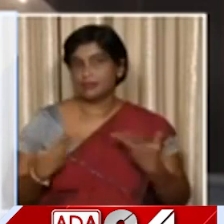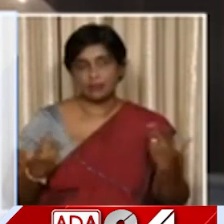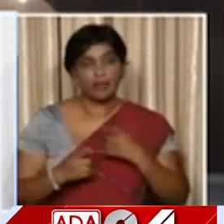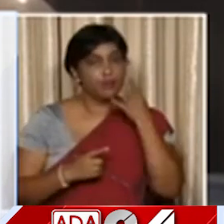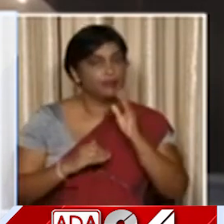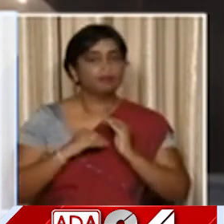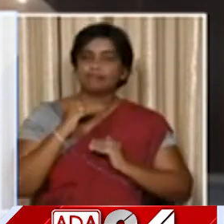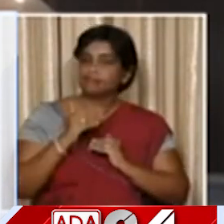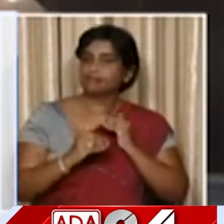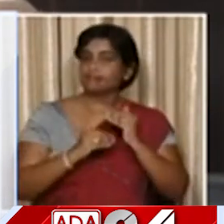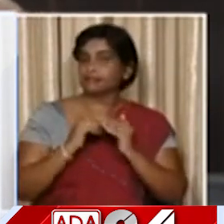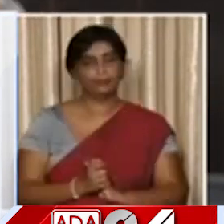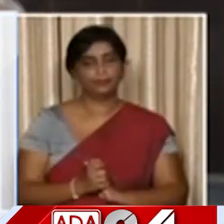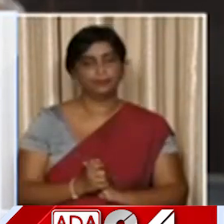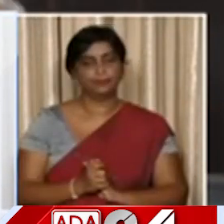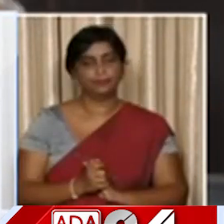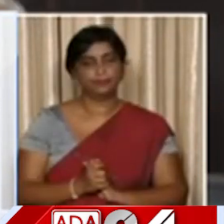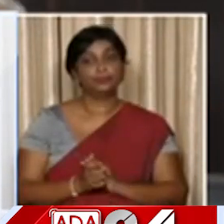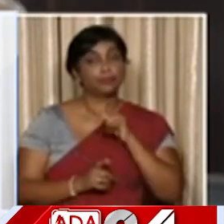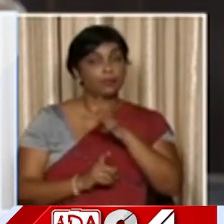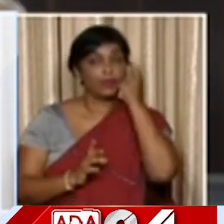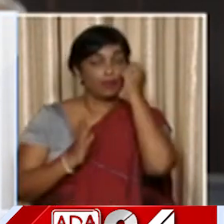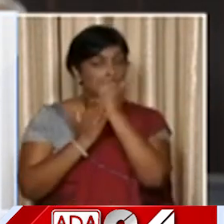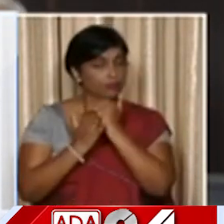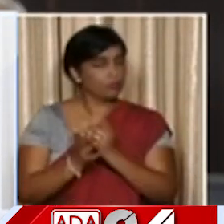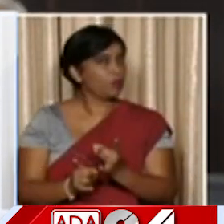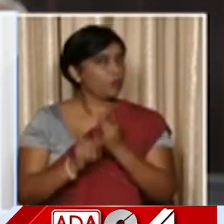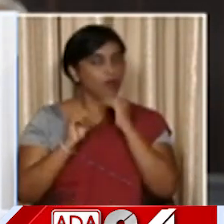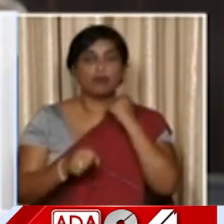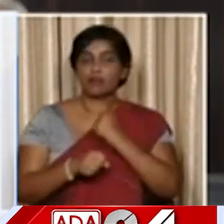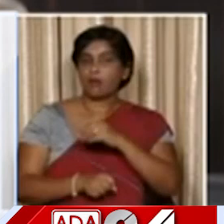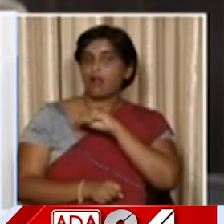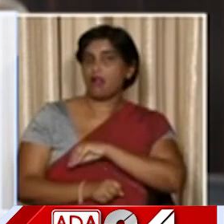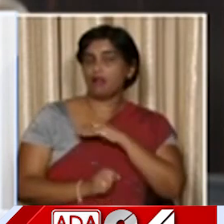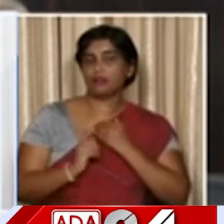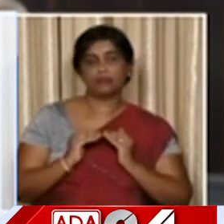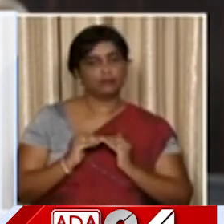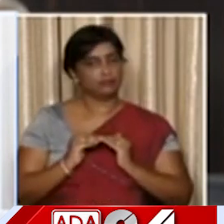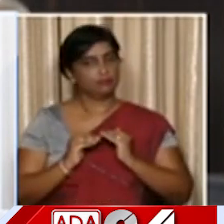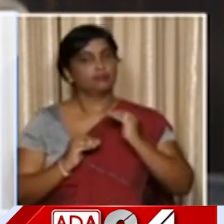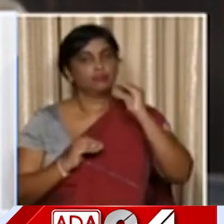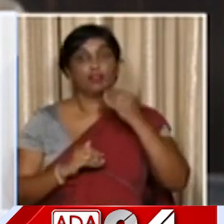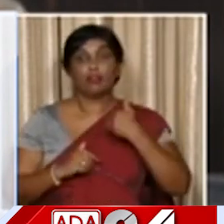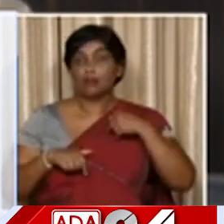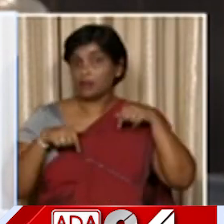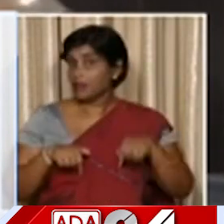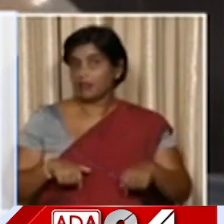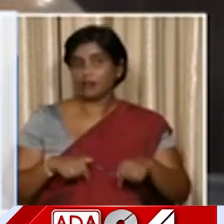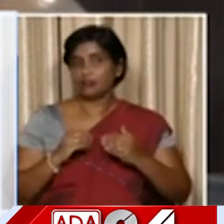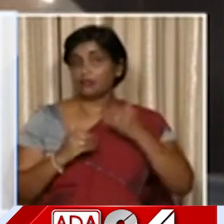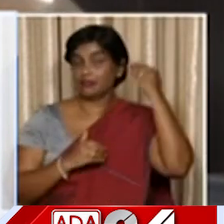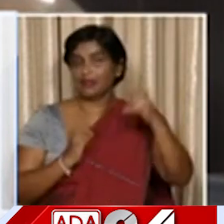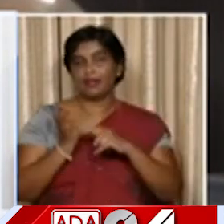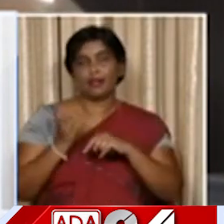ඒවා ක්‍රමානුකූලව ක්‍රියාත්මක කළ යුතුයි. එම යෝජනා ඔස්සේ රාජ්‍ය ආදායම් වැඩි කරගත් විට අපට අදට වඩා බදු සහන